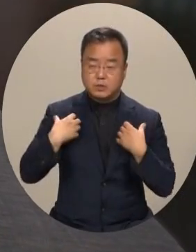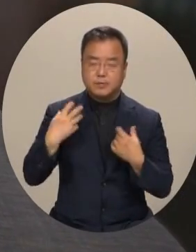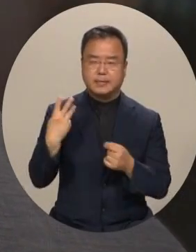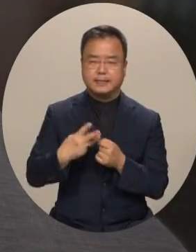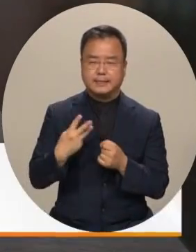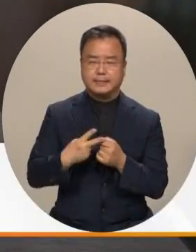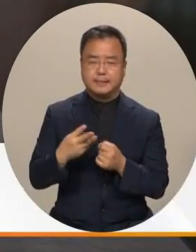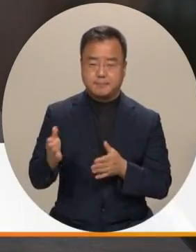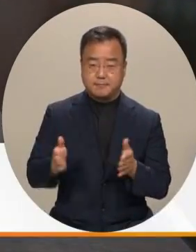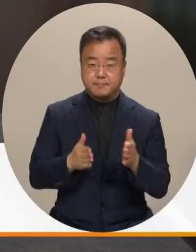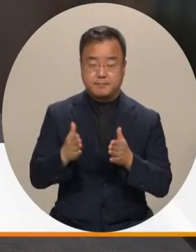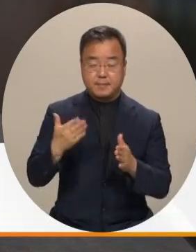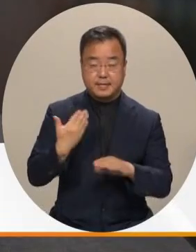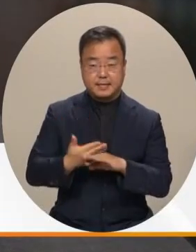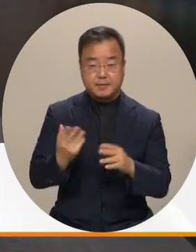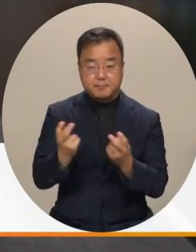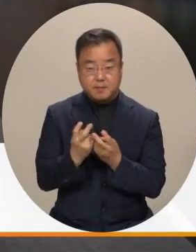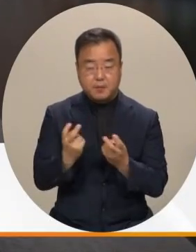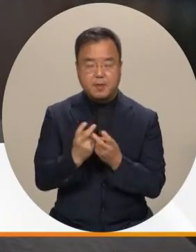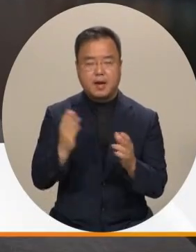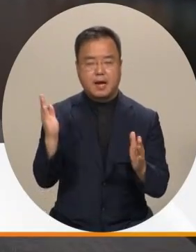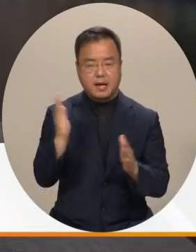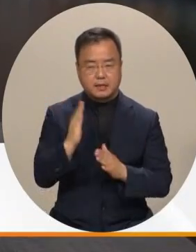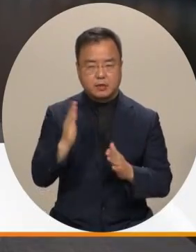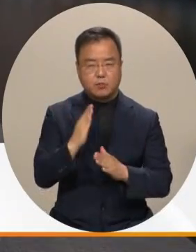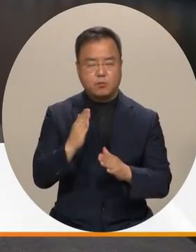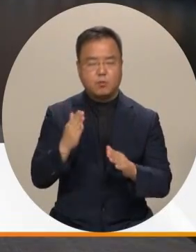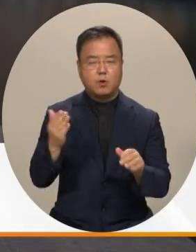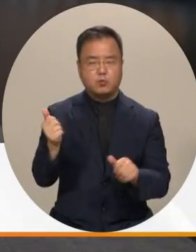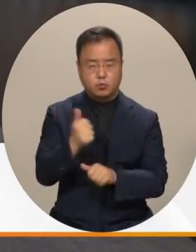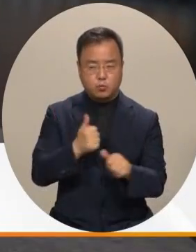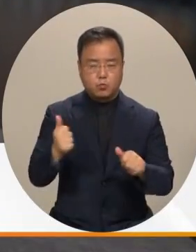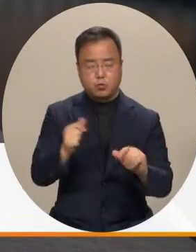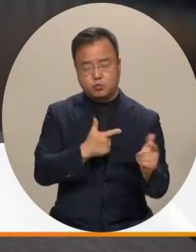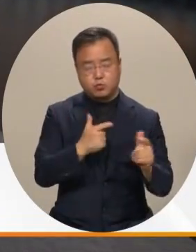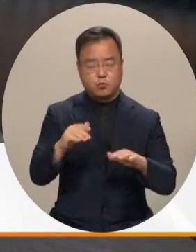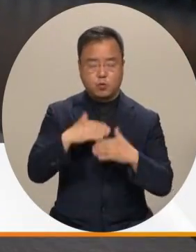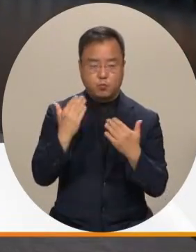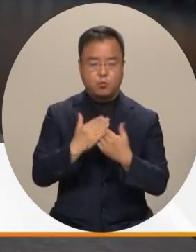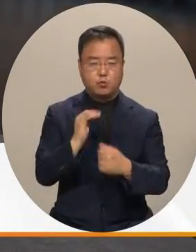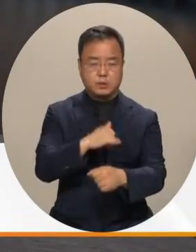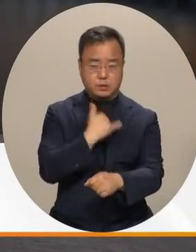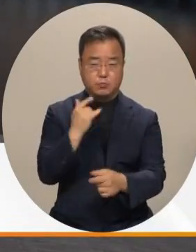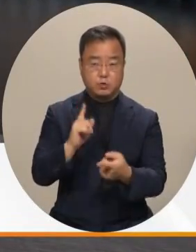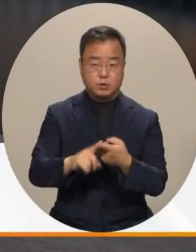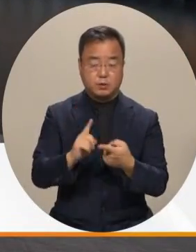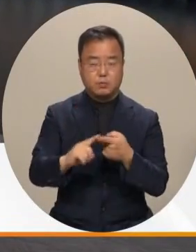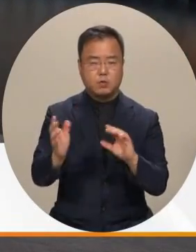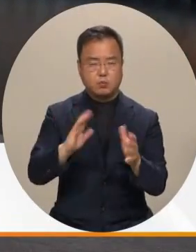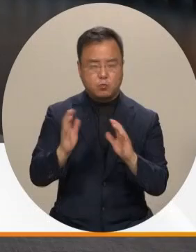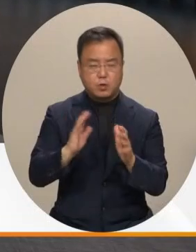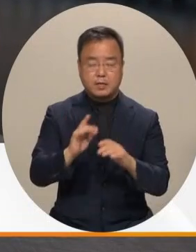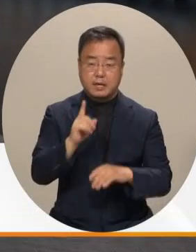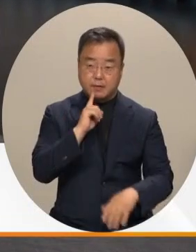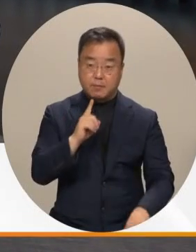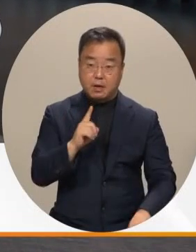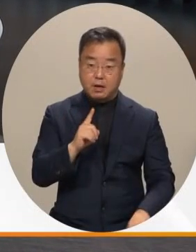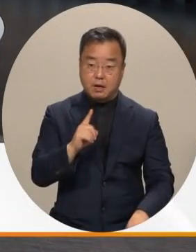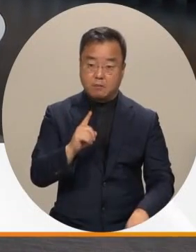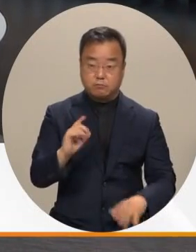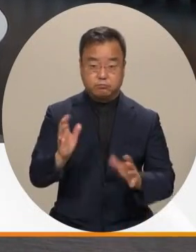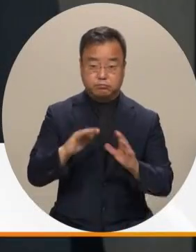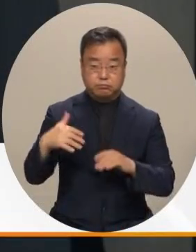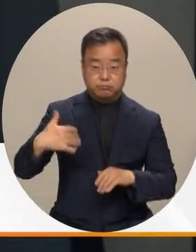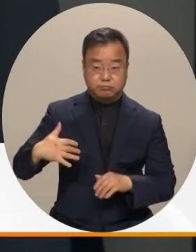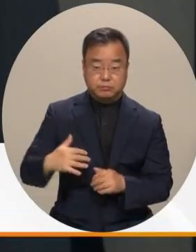구성원의 권리와 책임에 관한 조례안 모두의 권리를 보장하겠다 뭐 이런 걸 만들었지만 도요에서 또 논의가 쉽지 않다고요네 그렇습니다